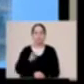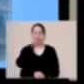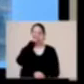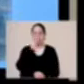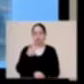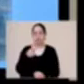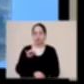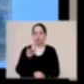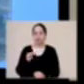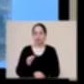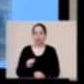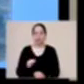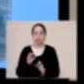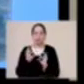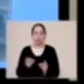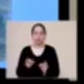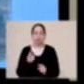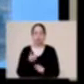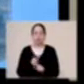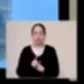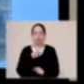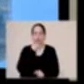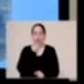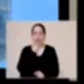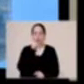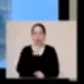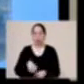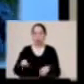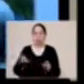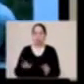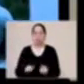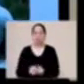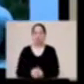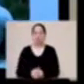Королевский гриф. Правда, очень красивая птица.